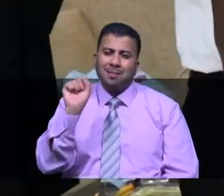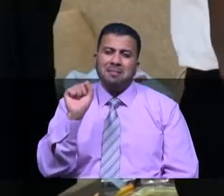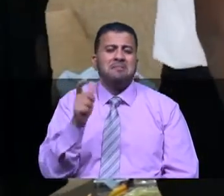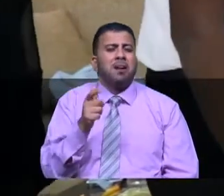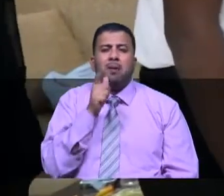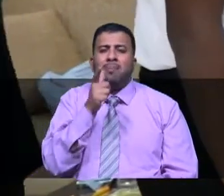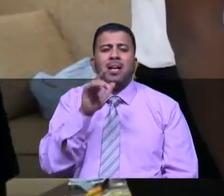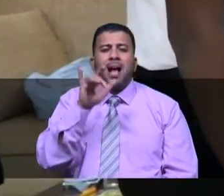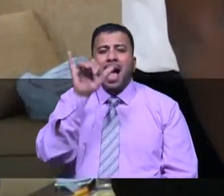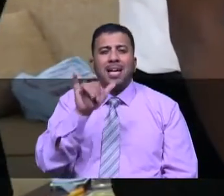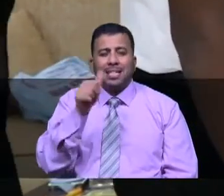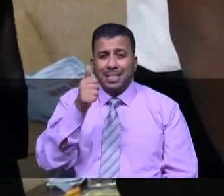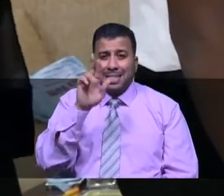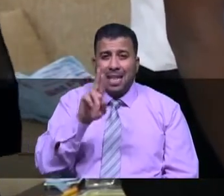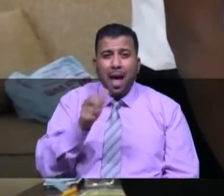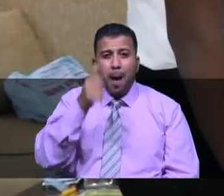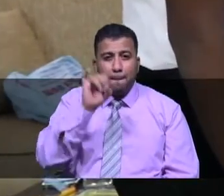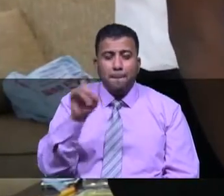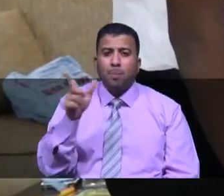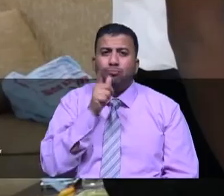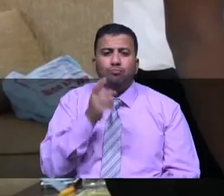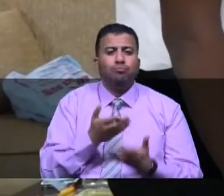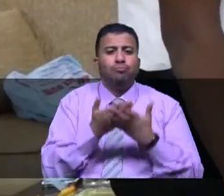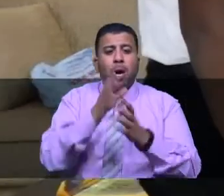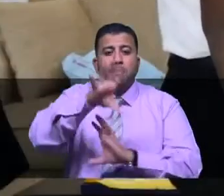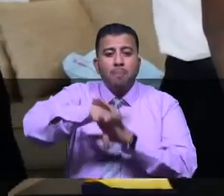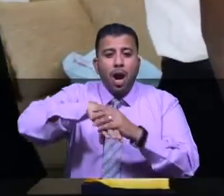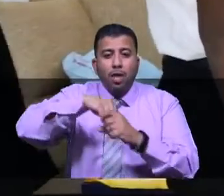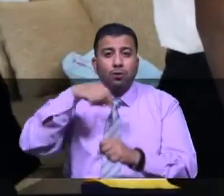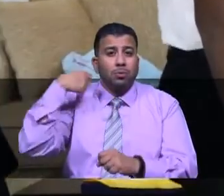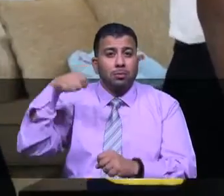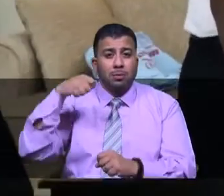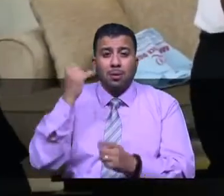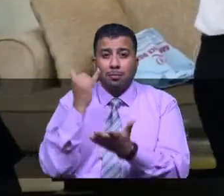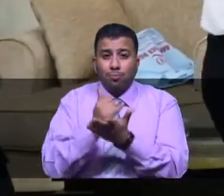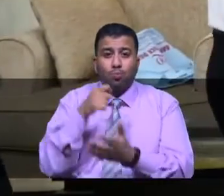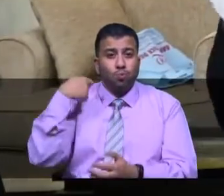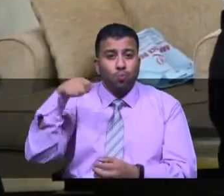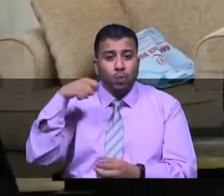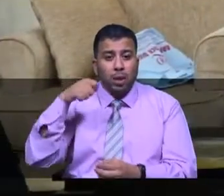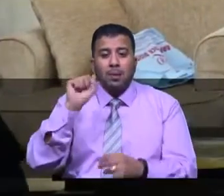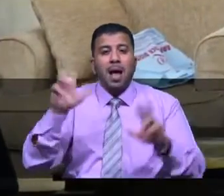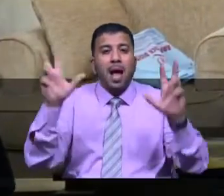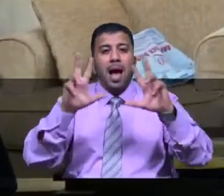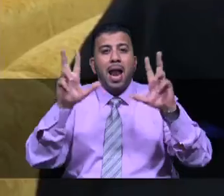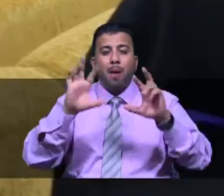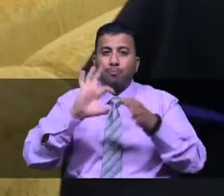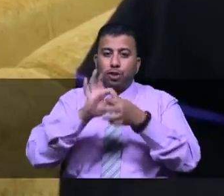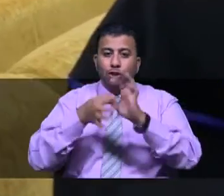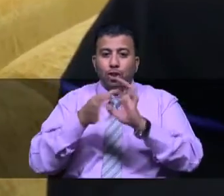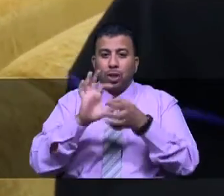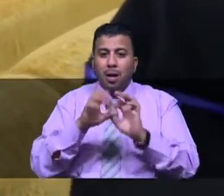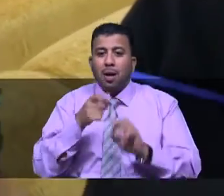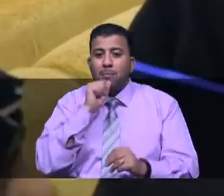إلى كل من الأمين العام ومدير إدارة المشاريع ورئيس قسم الأيتام ومدير إدارة الإعلام بالجمعية،